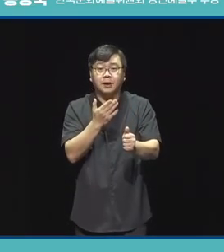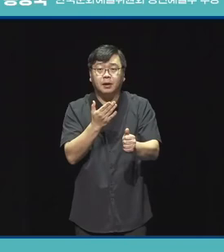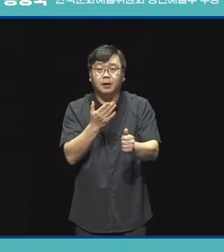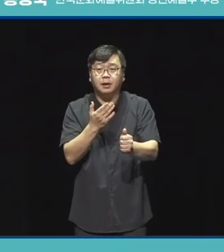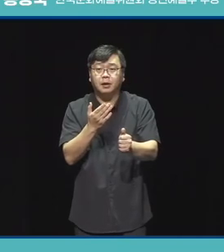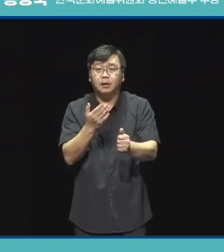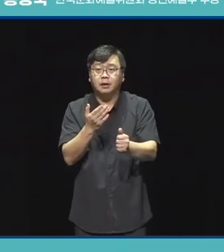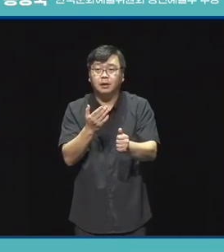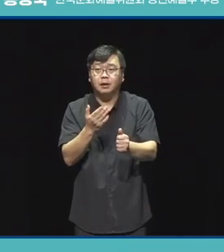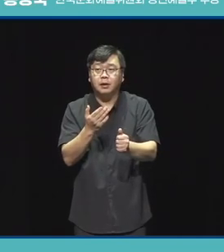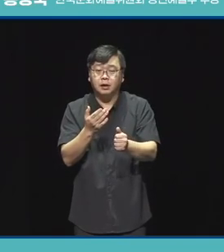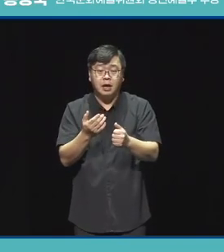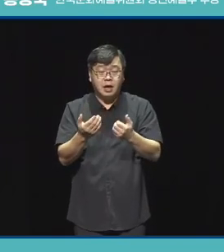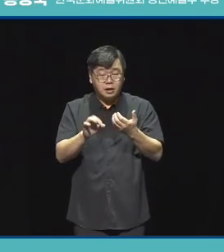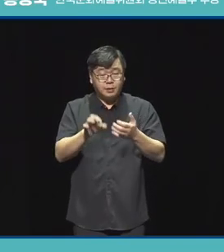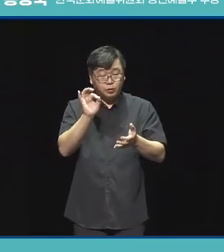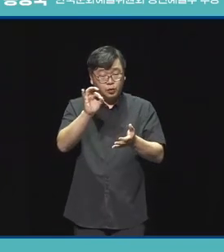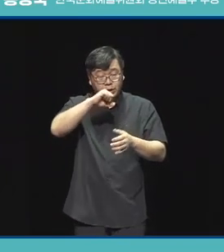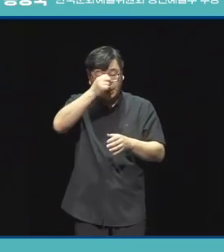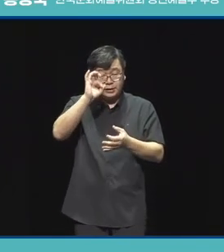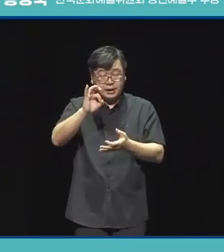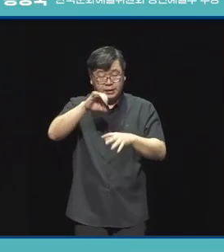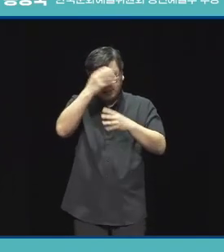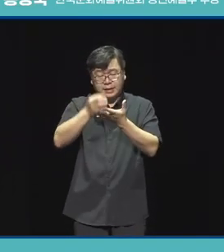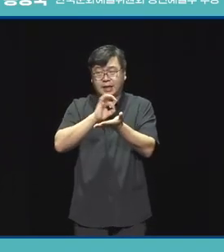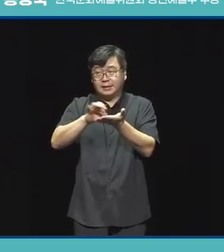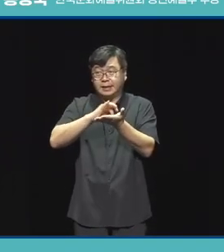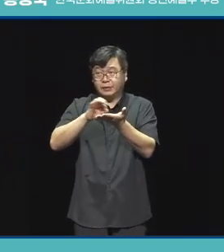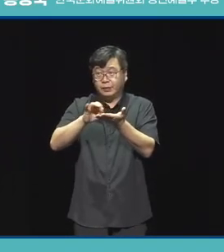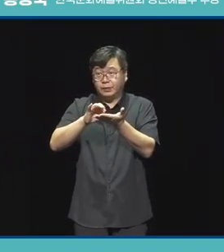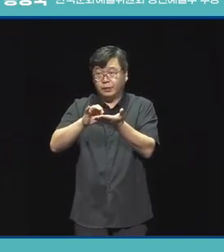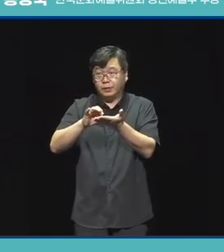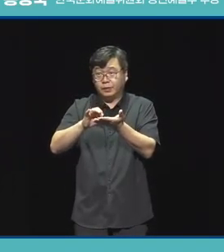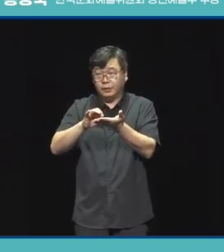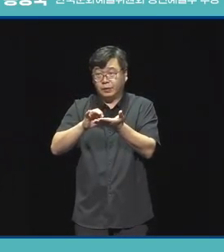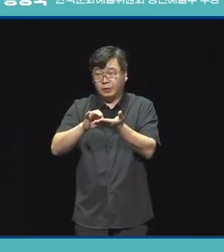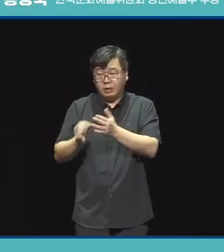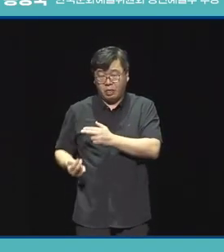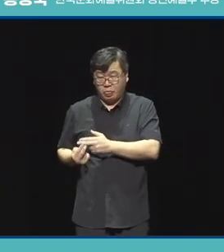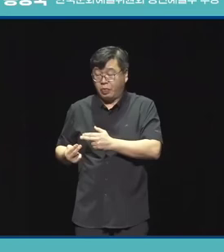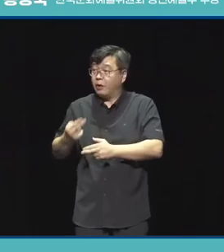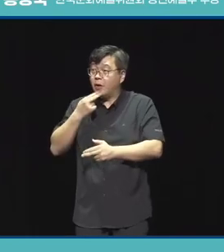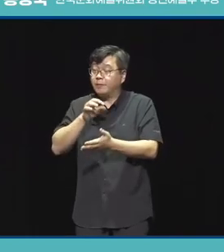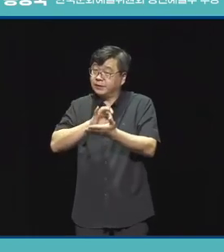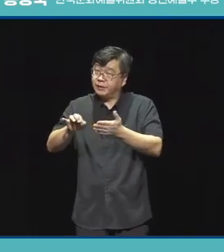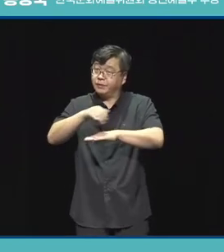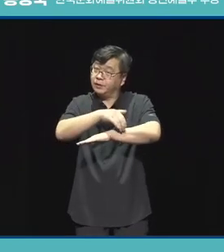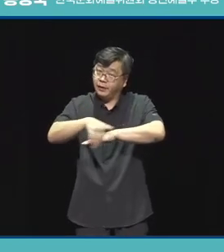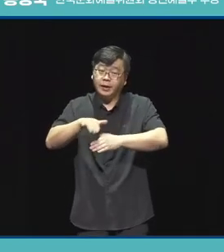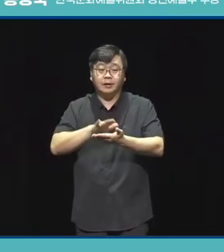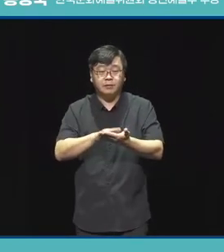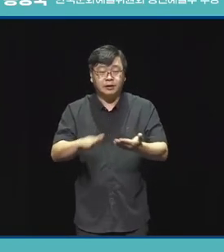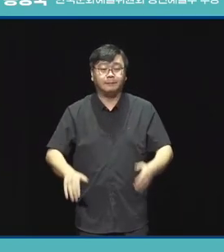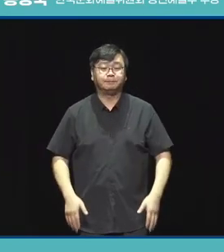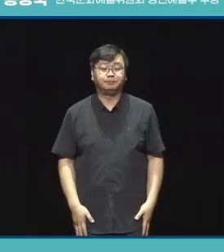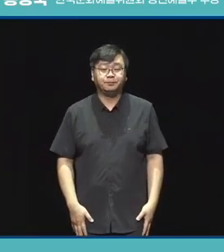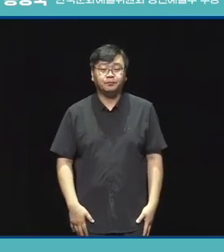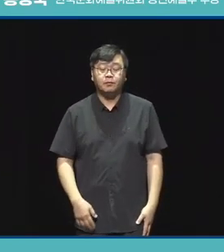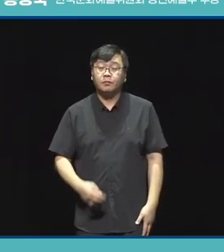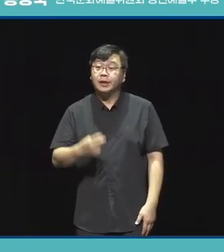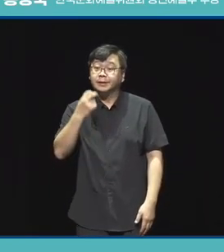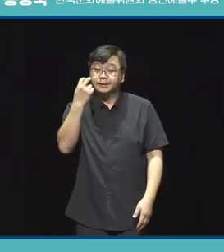저희가 처리할 예정입니다 네 시민은 각